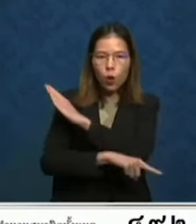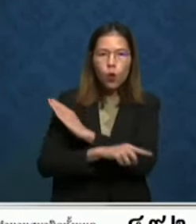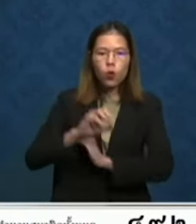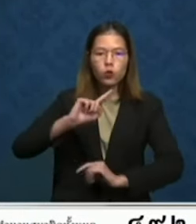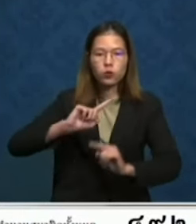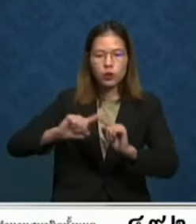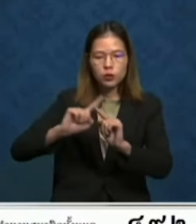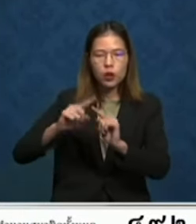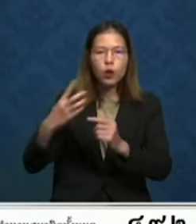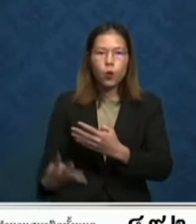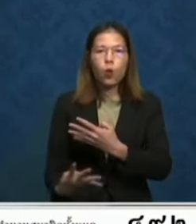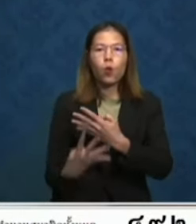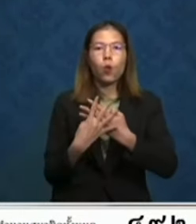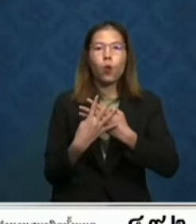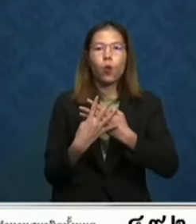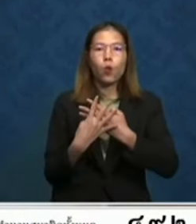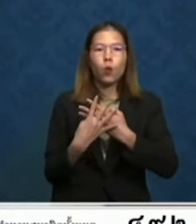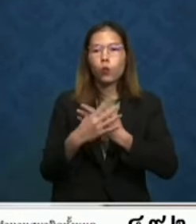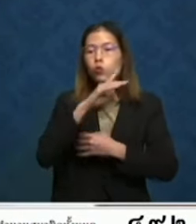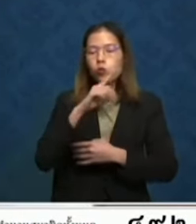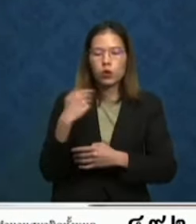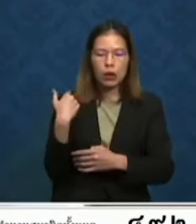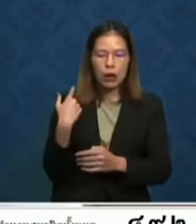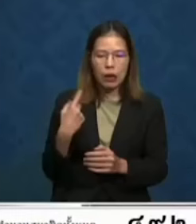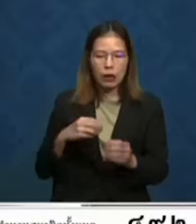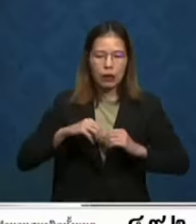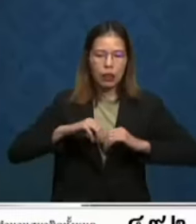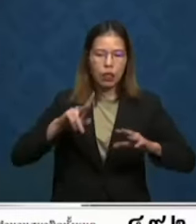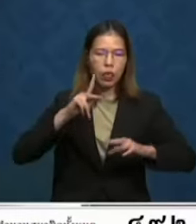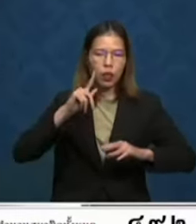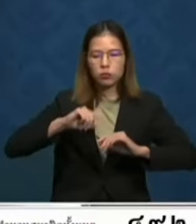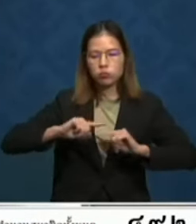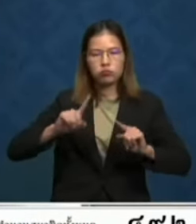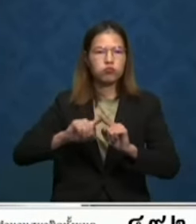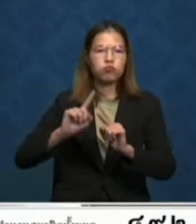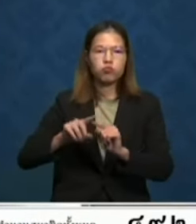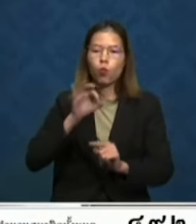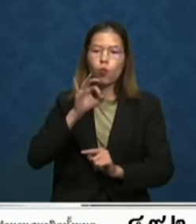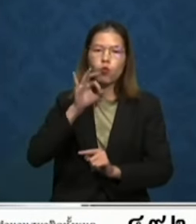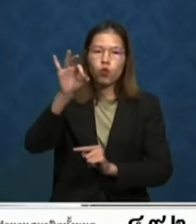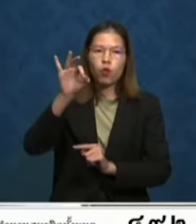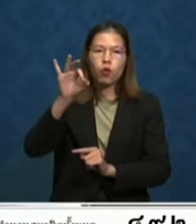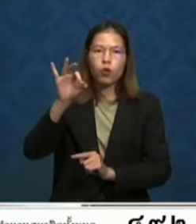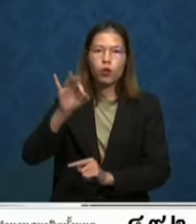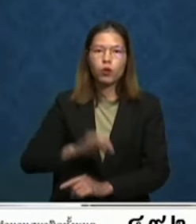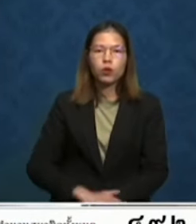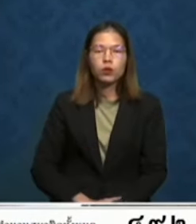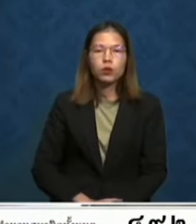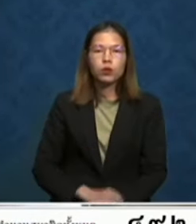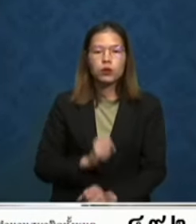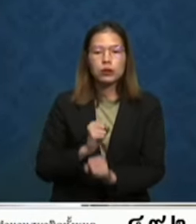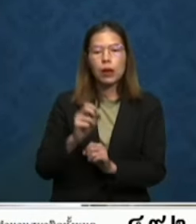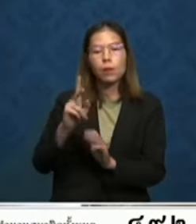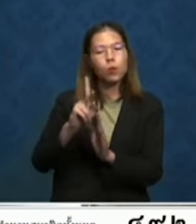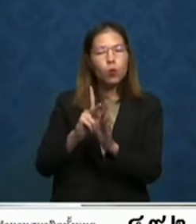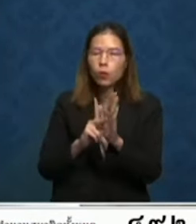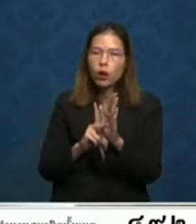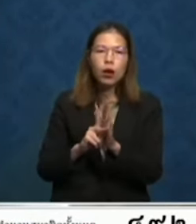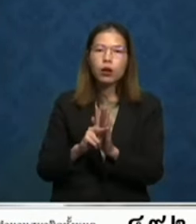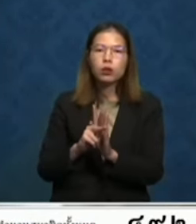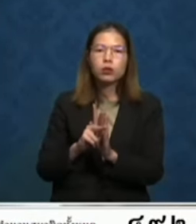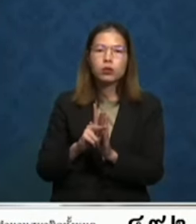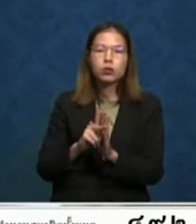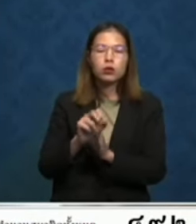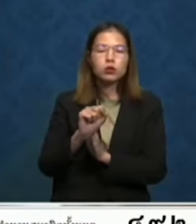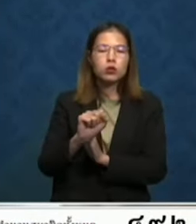กถ้ามีการรั่วไหลนะครับก็ต้องไปดำเนินการฟ้องร้องกันนะครับเป็นตามกฎหมายปปช.สตง.ก็ตร